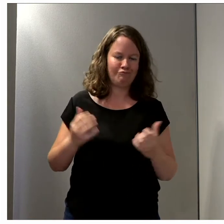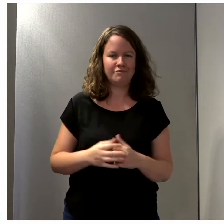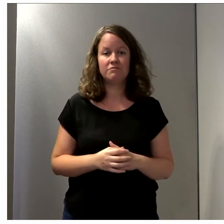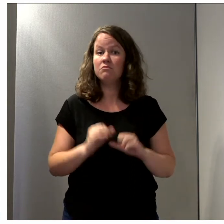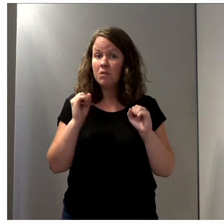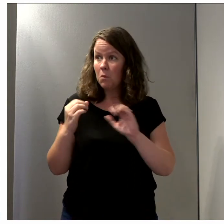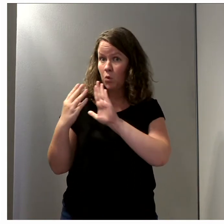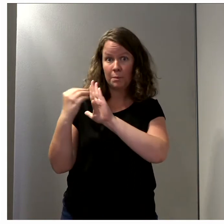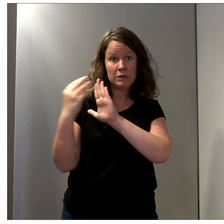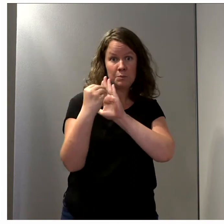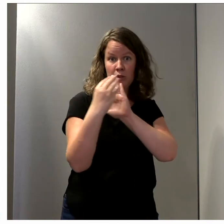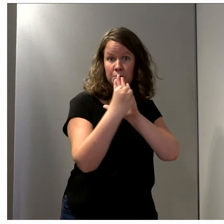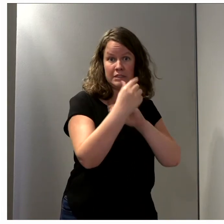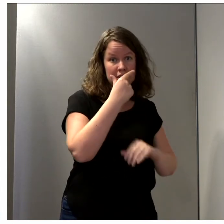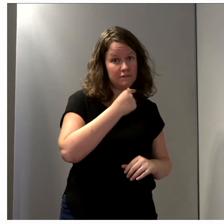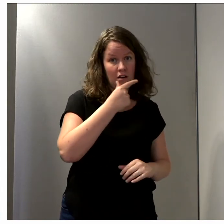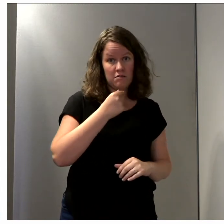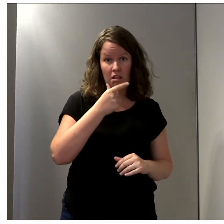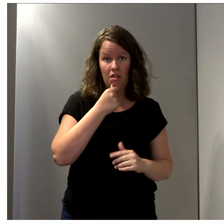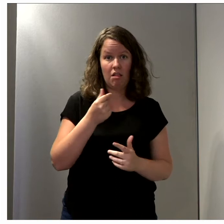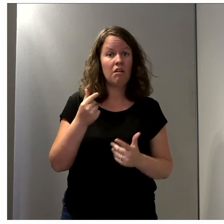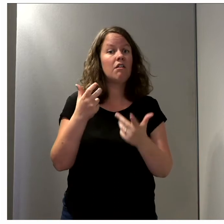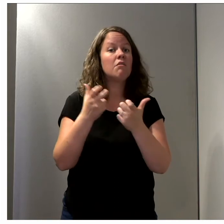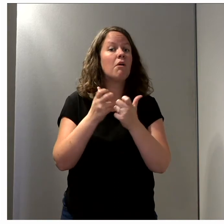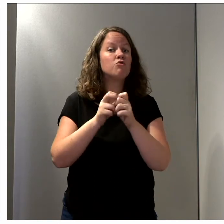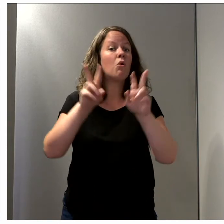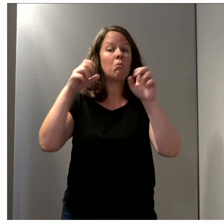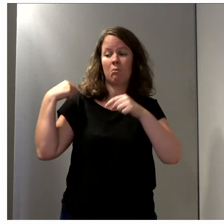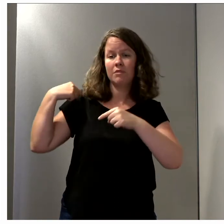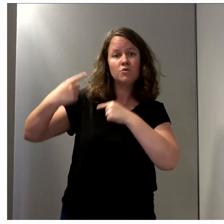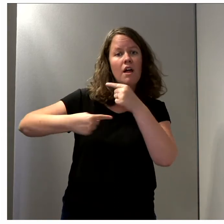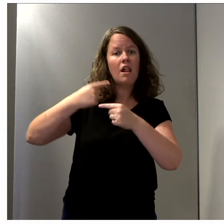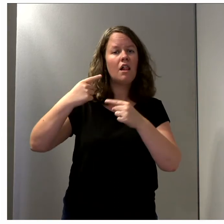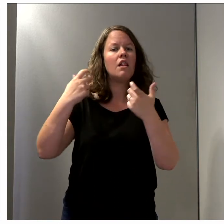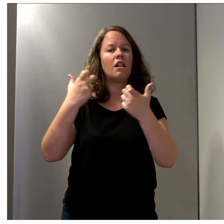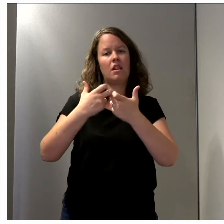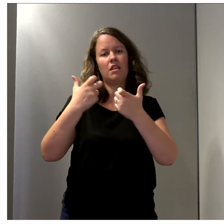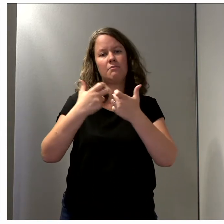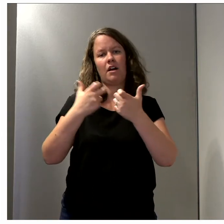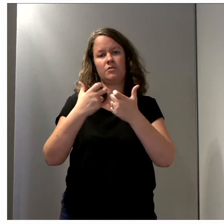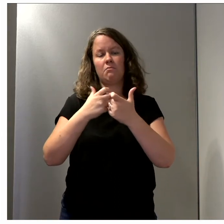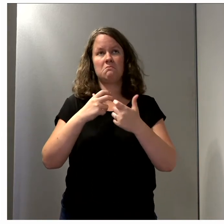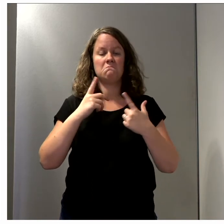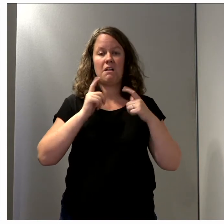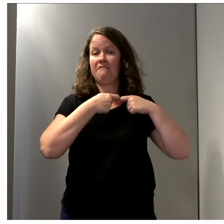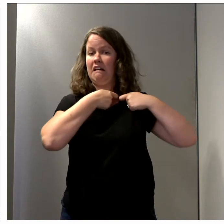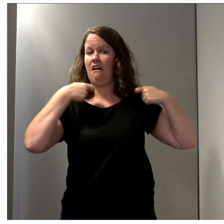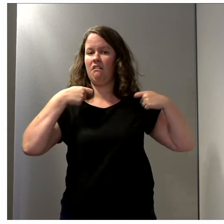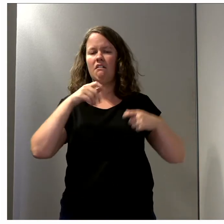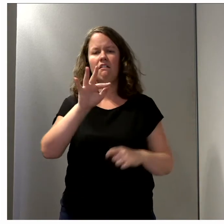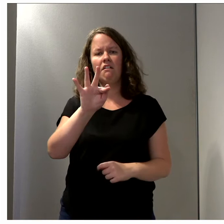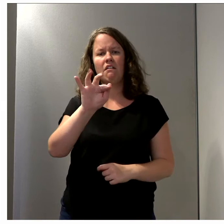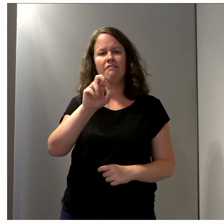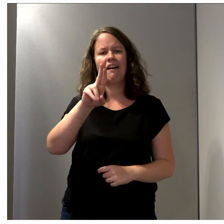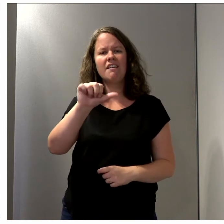il y a des fêtes qui sont un peu traditionnelles. Bon, à Nîmes, tout le monde connaît la feria. Et nous avions eu l'idée en 2020 d'une bodega